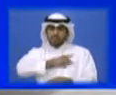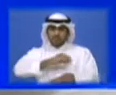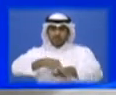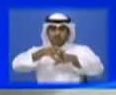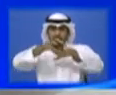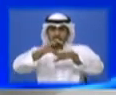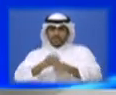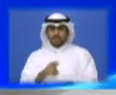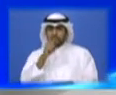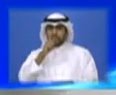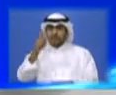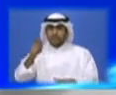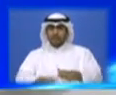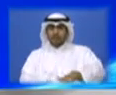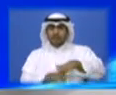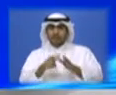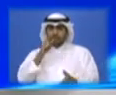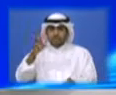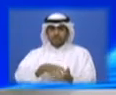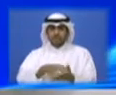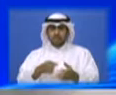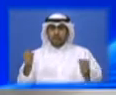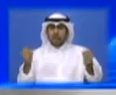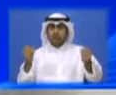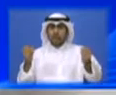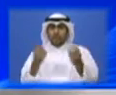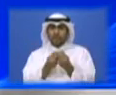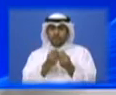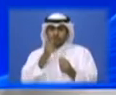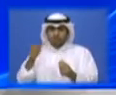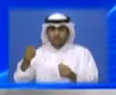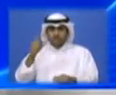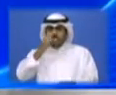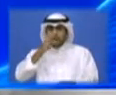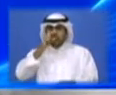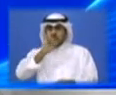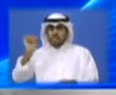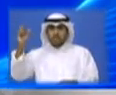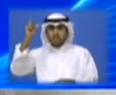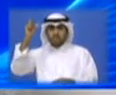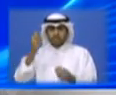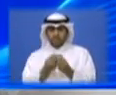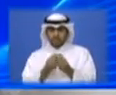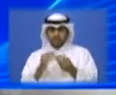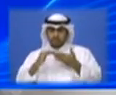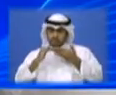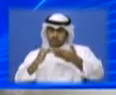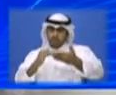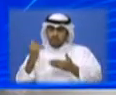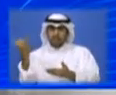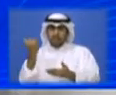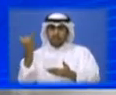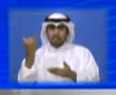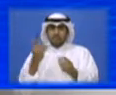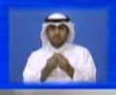وأكد الغانم أن القدس كمدينة ذات خصوصية دينية يجب عدم التهاون إزاء أي مساس بطبيعتها الدينية